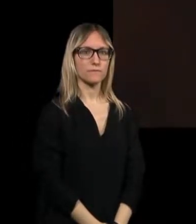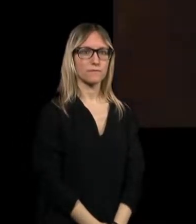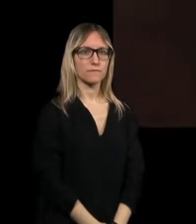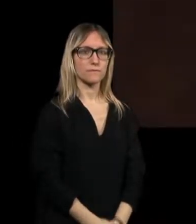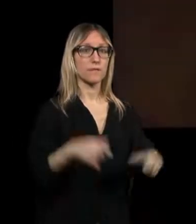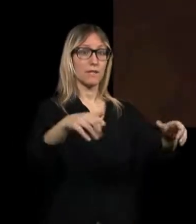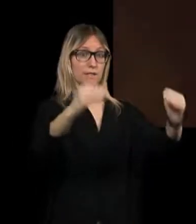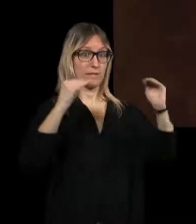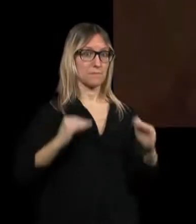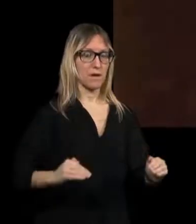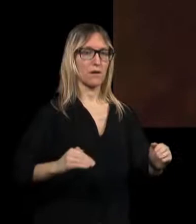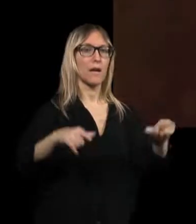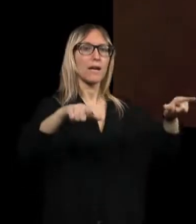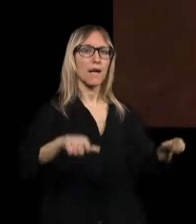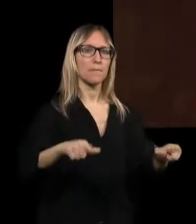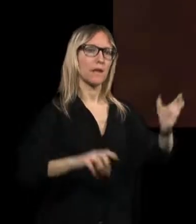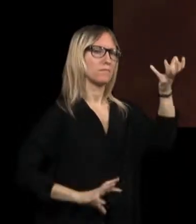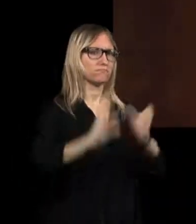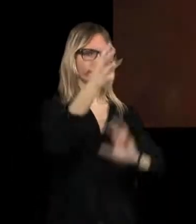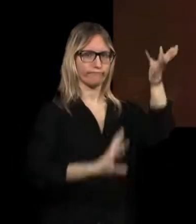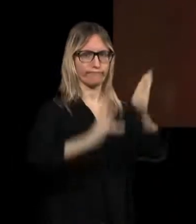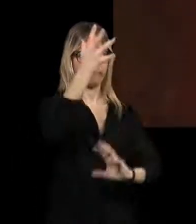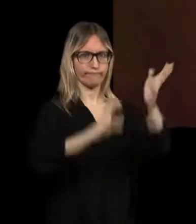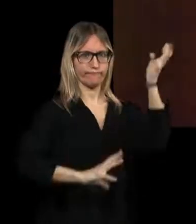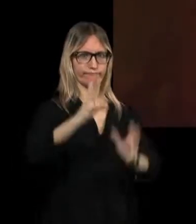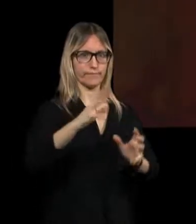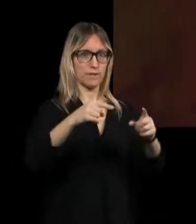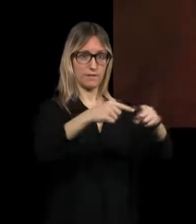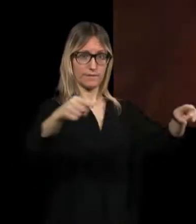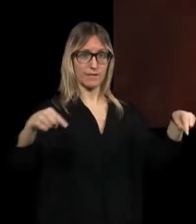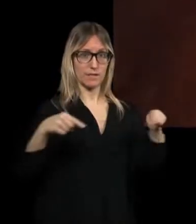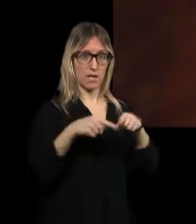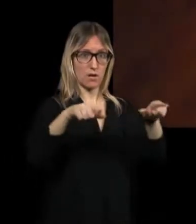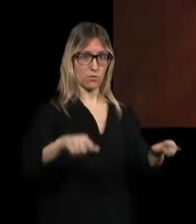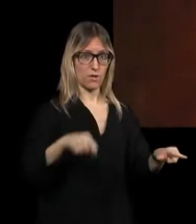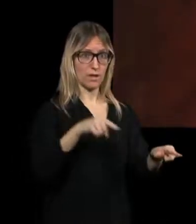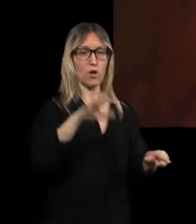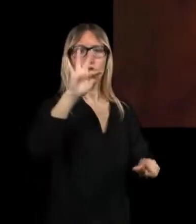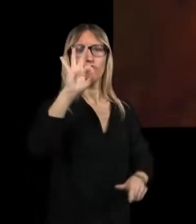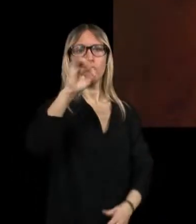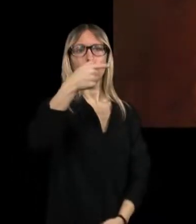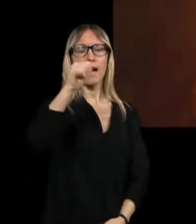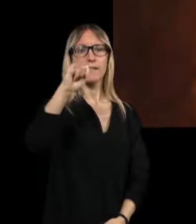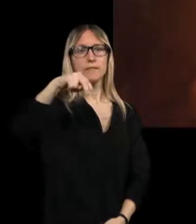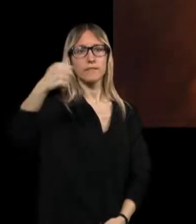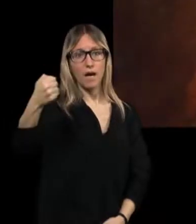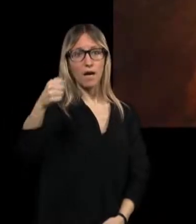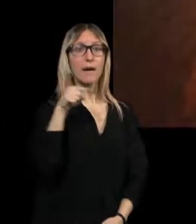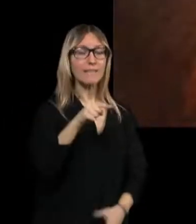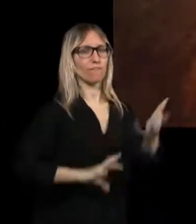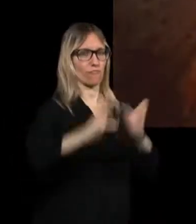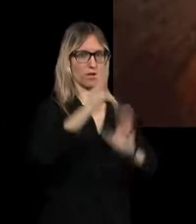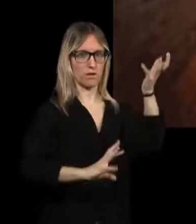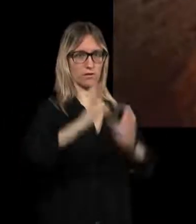A sota hi ha la cambra de combustió. A la part rectangular, anomenada fogaina o cendrer, és on es fa el